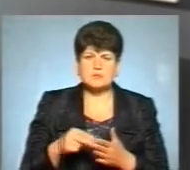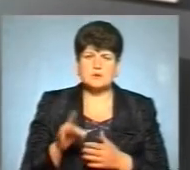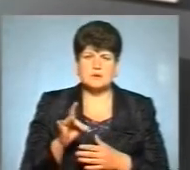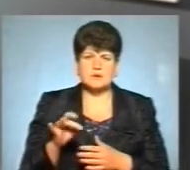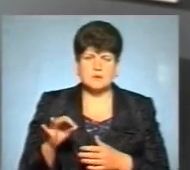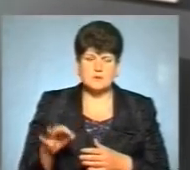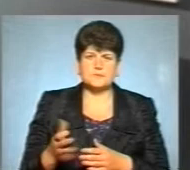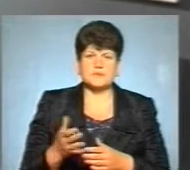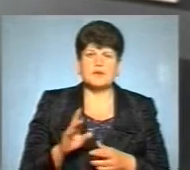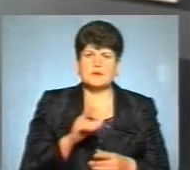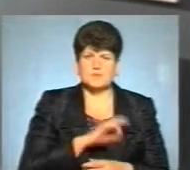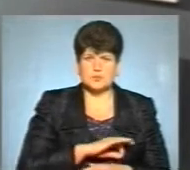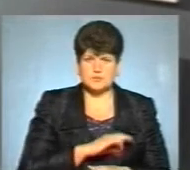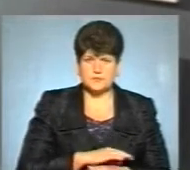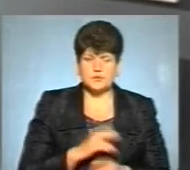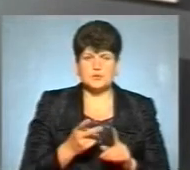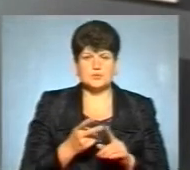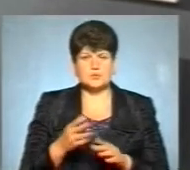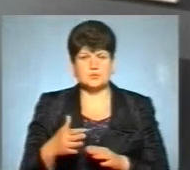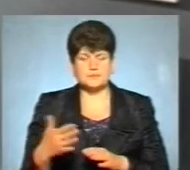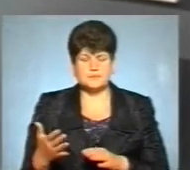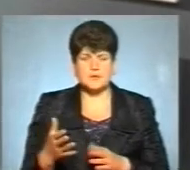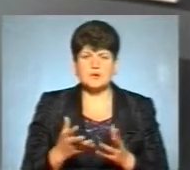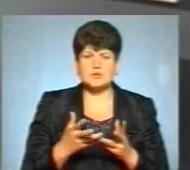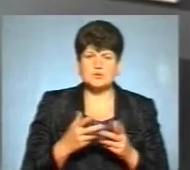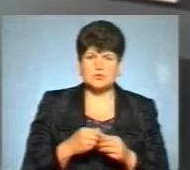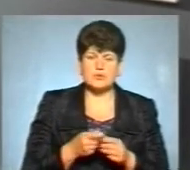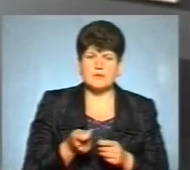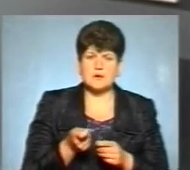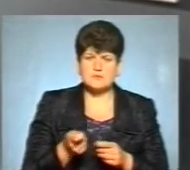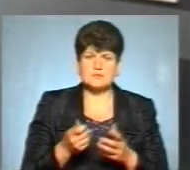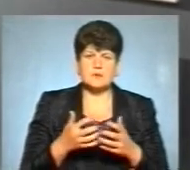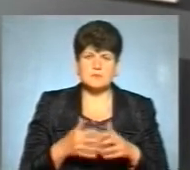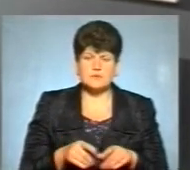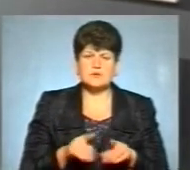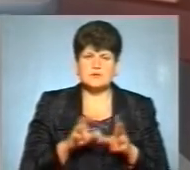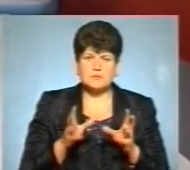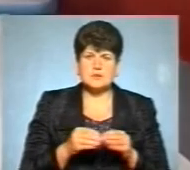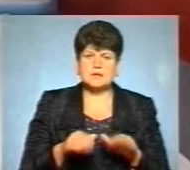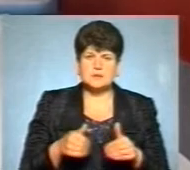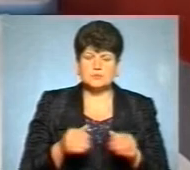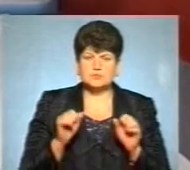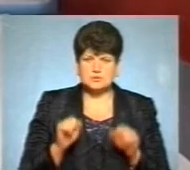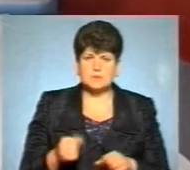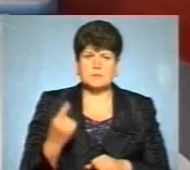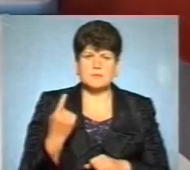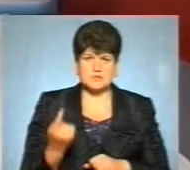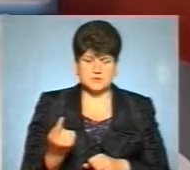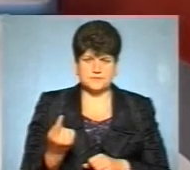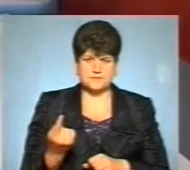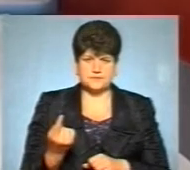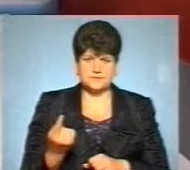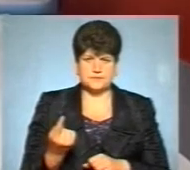їх використовувати. З другого боку, розрахункові касові апарати, вони, в принципі, дадуть можливість, перше, це